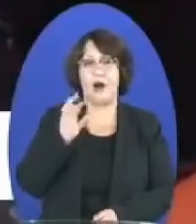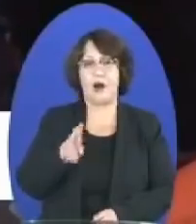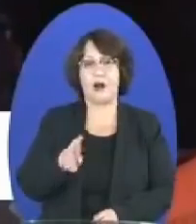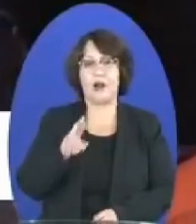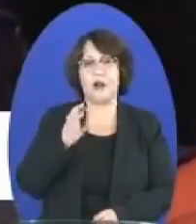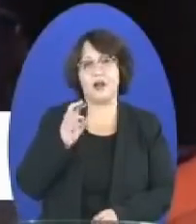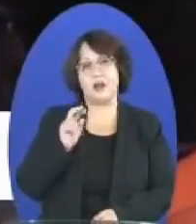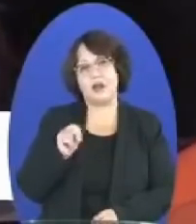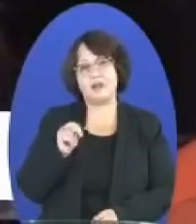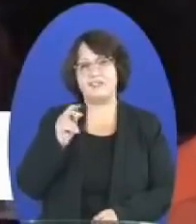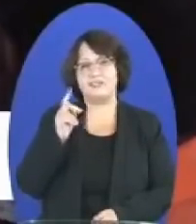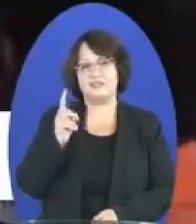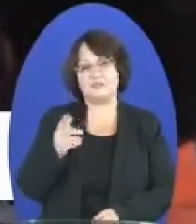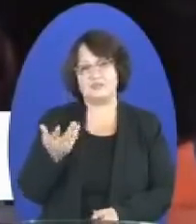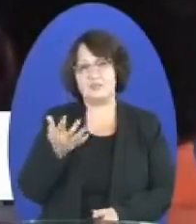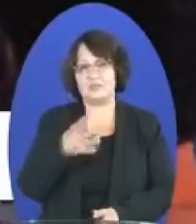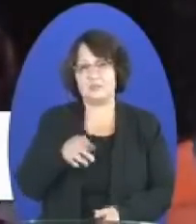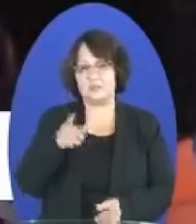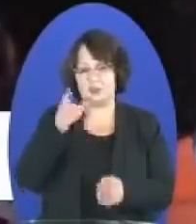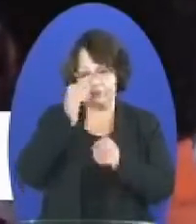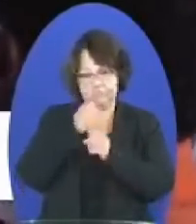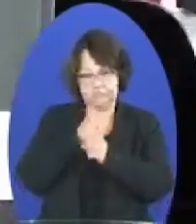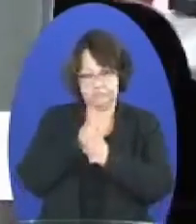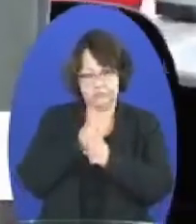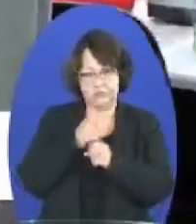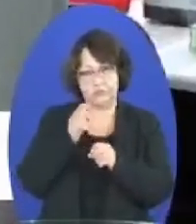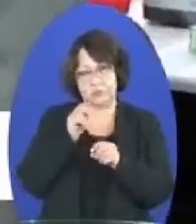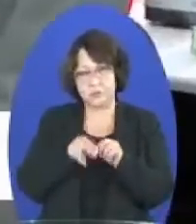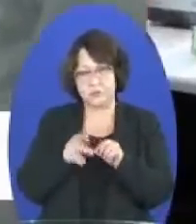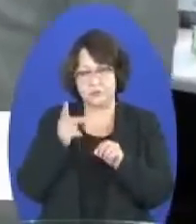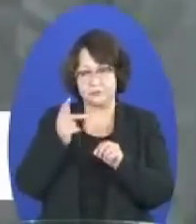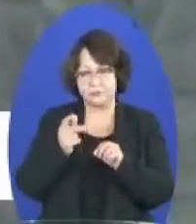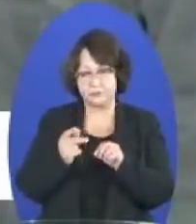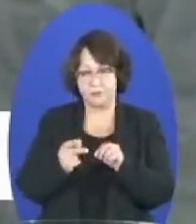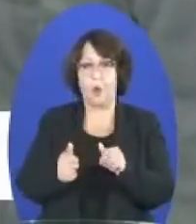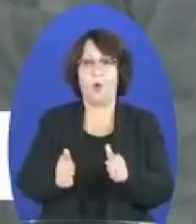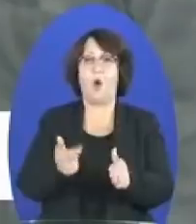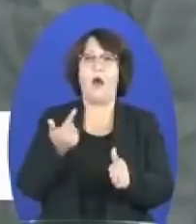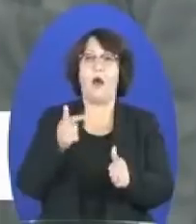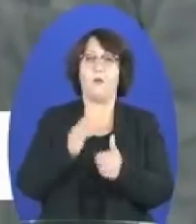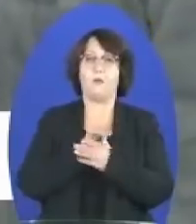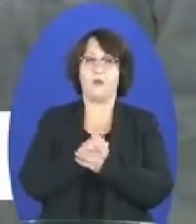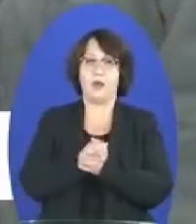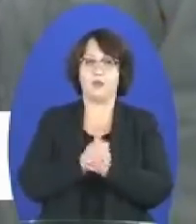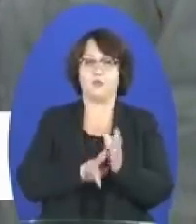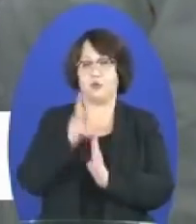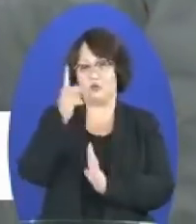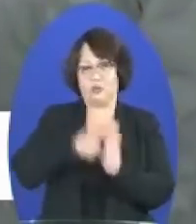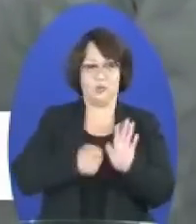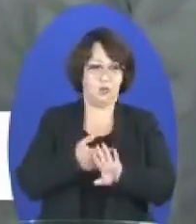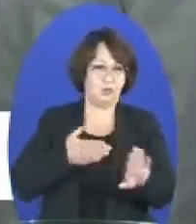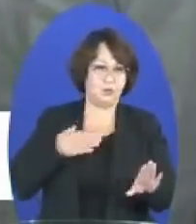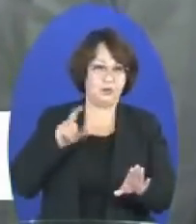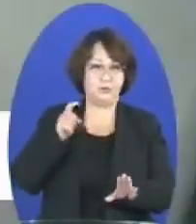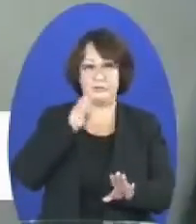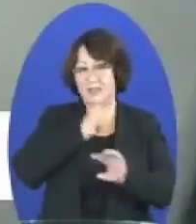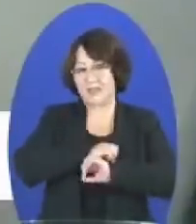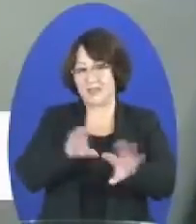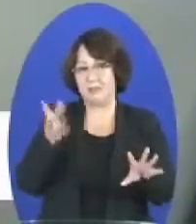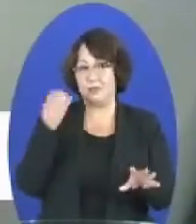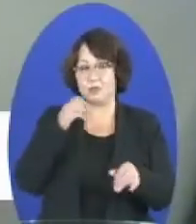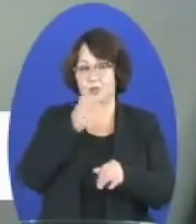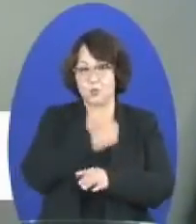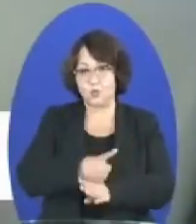вакцины эмнэлзүүн анхны шатны туршилтын дүн найдвар төрүүлж байгаа талаар олон улсын хэвлэлд 2 сарын өмнө мэдээлж байсан. Тэгвэл дээрх судалгааны үр дүнгийн